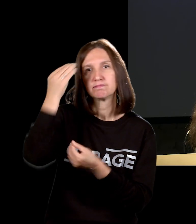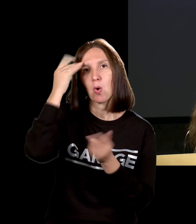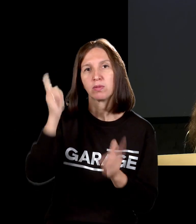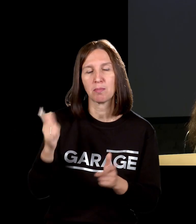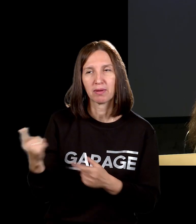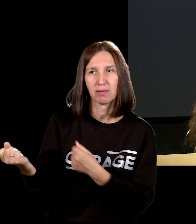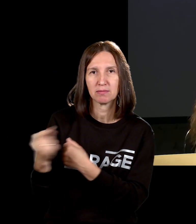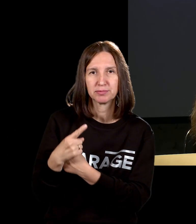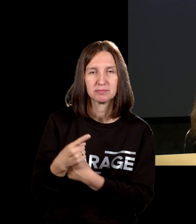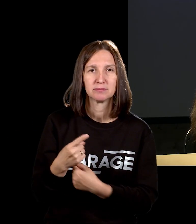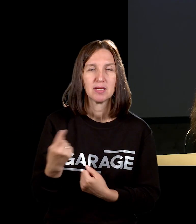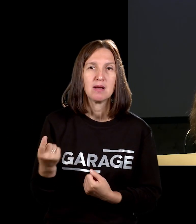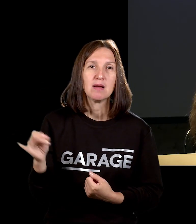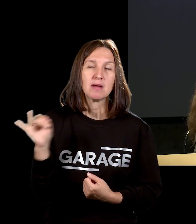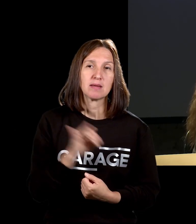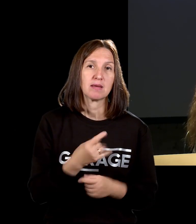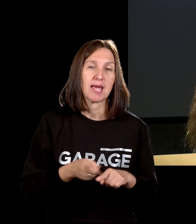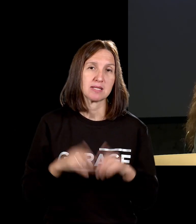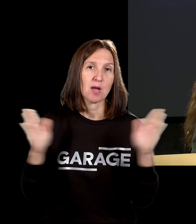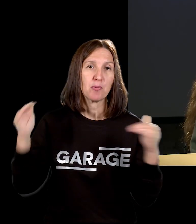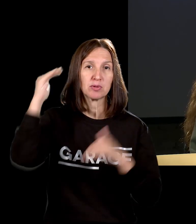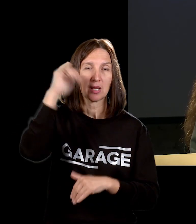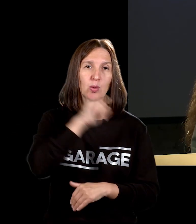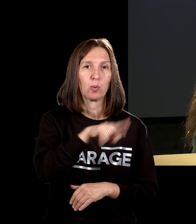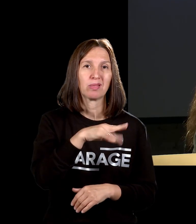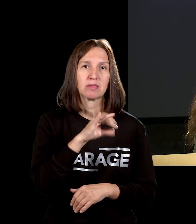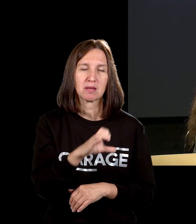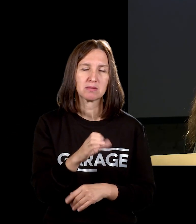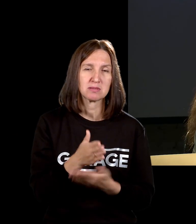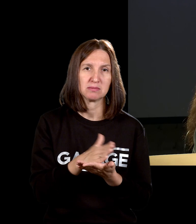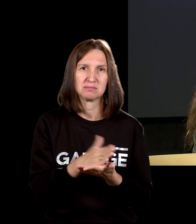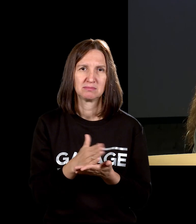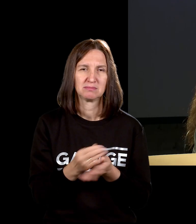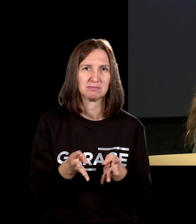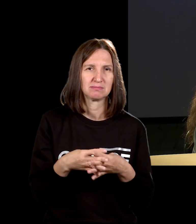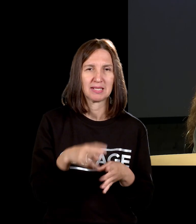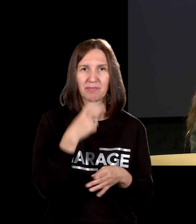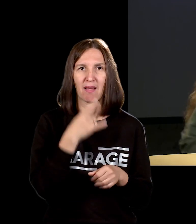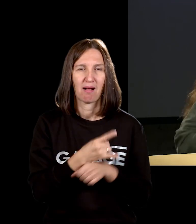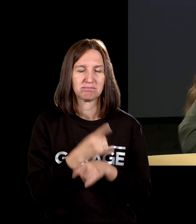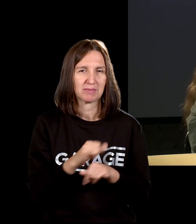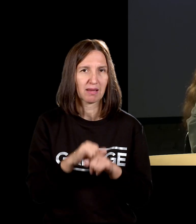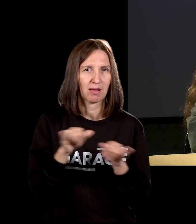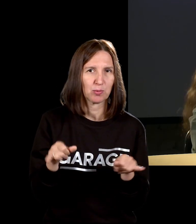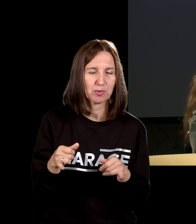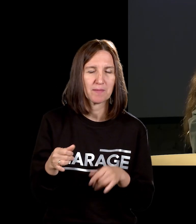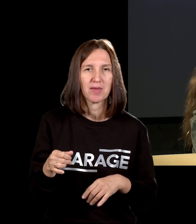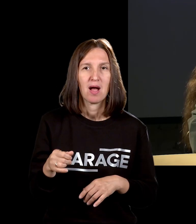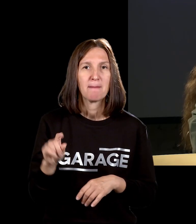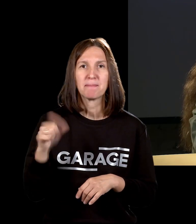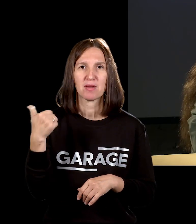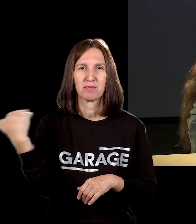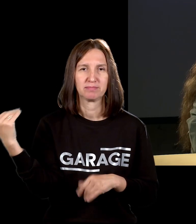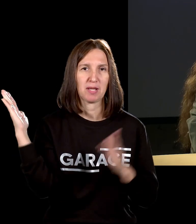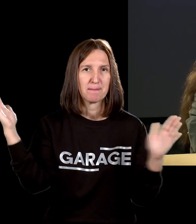у Дикса были, остаются на грани карикатуры. Ну, один из первых портретов, который он делает, портрет доктора Ханса